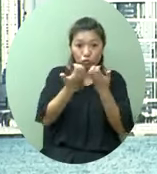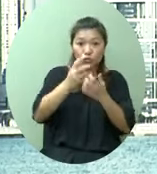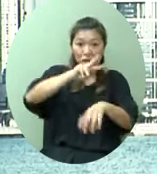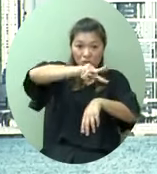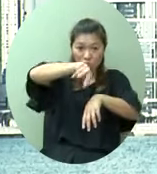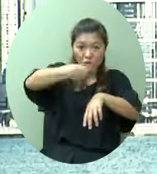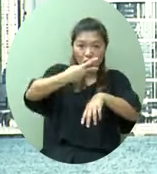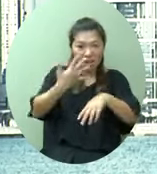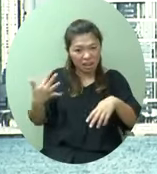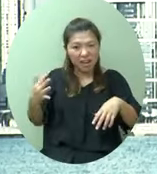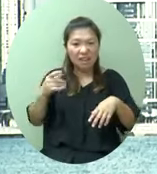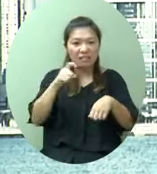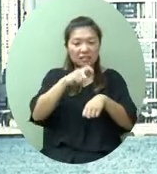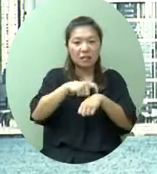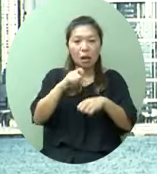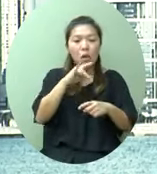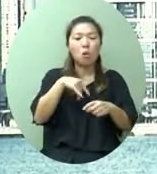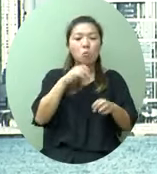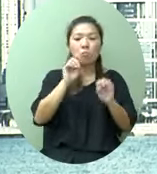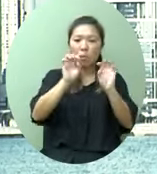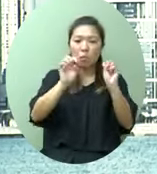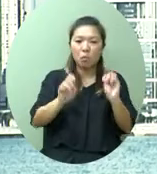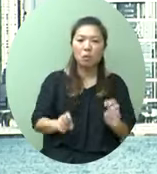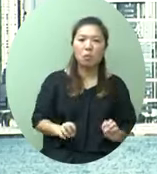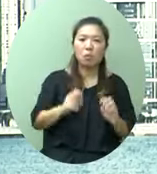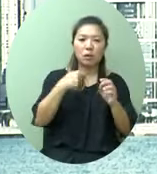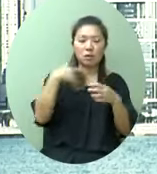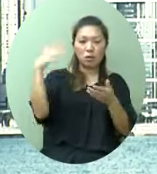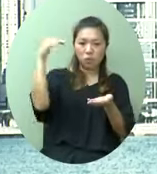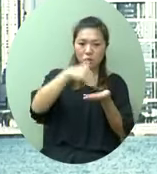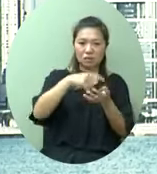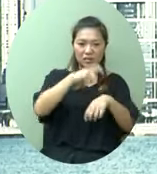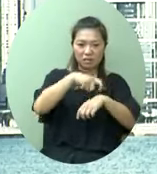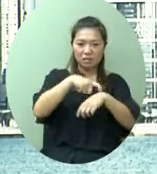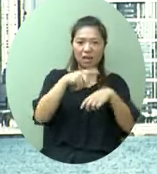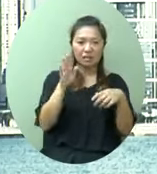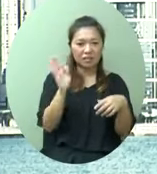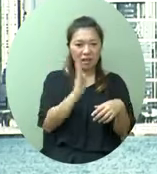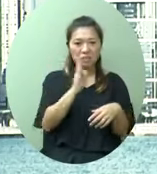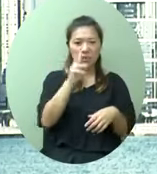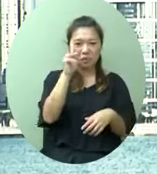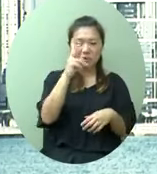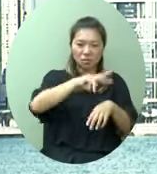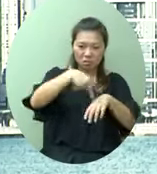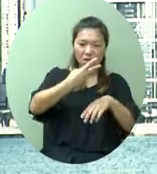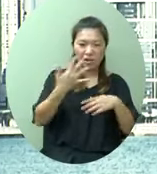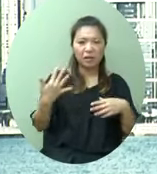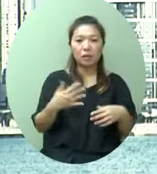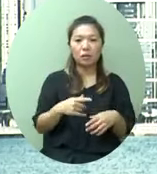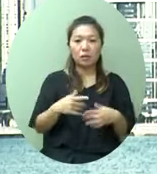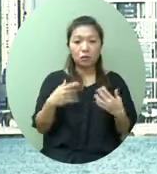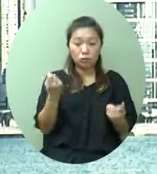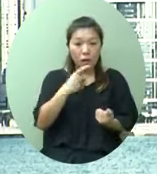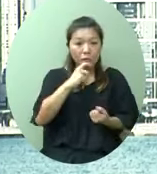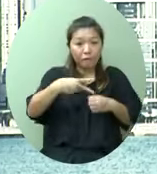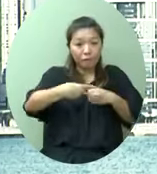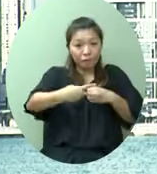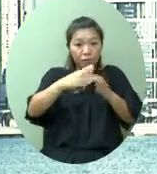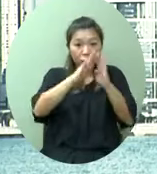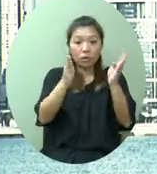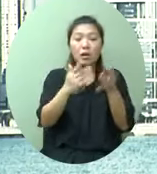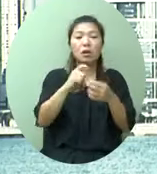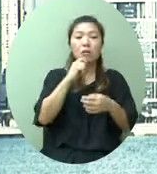咧先可以讀完呢一份嘅施政報告。另一個咧係施政報告嘅附篇，呢個係我哋第